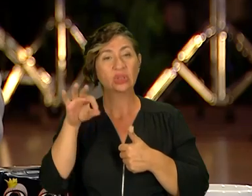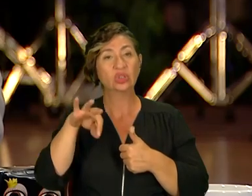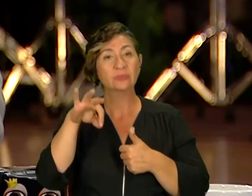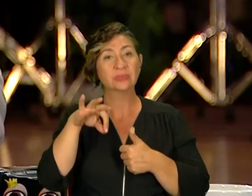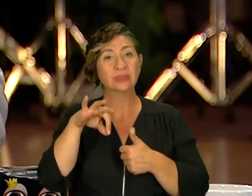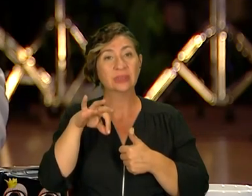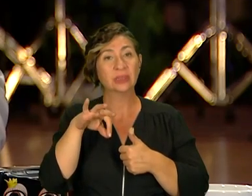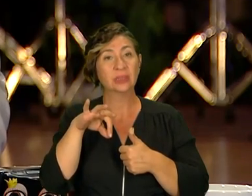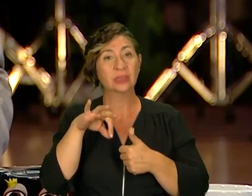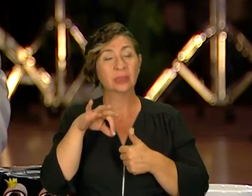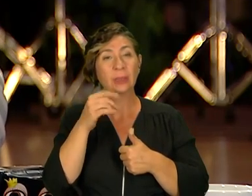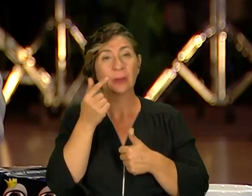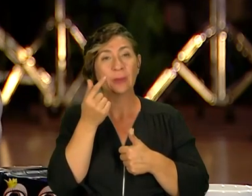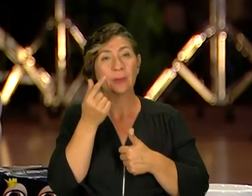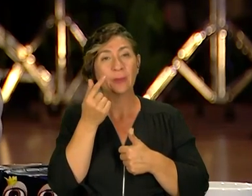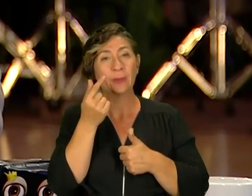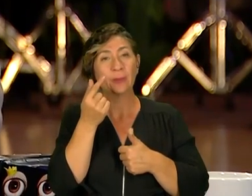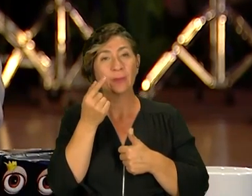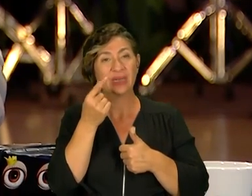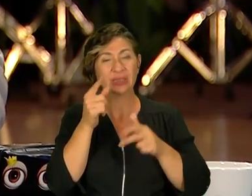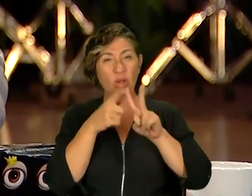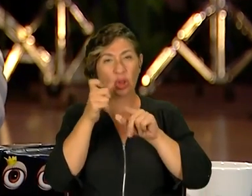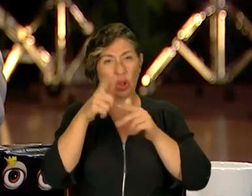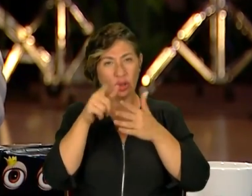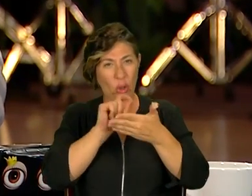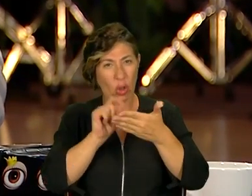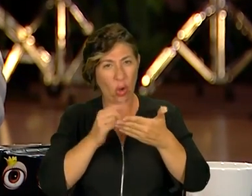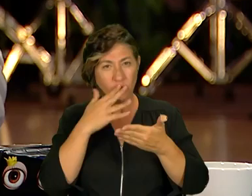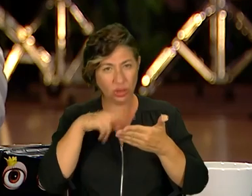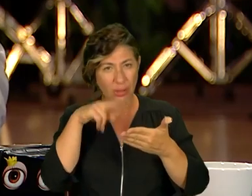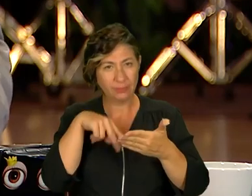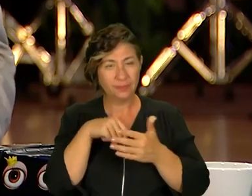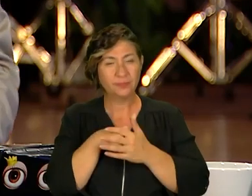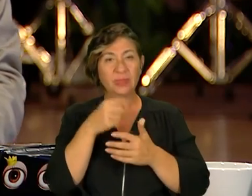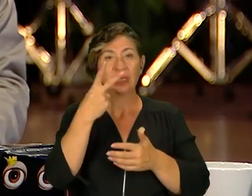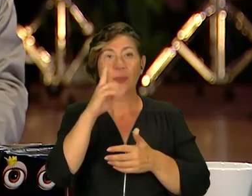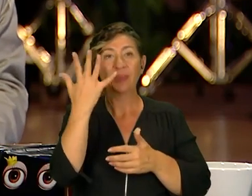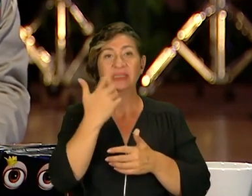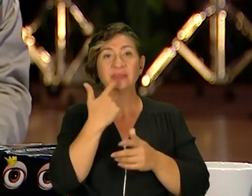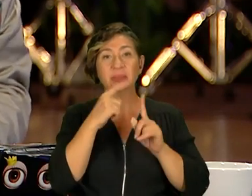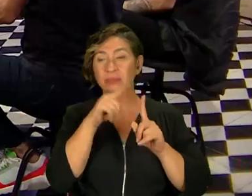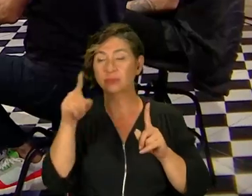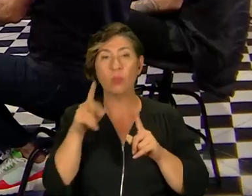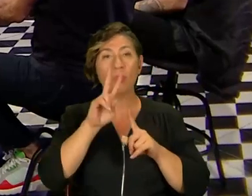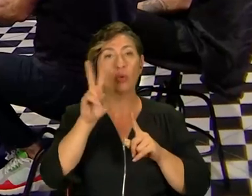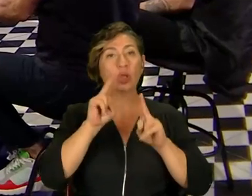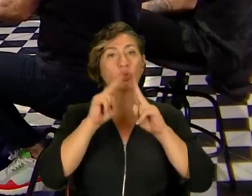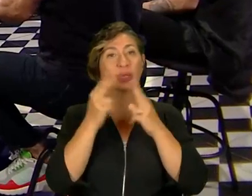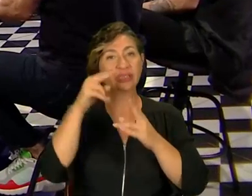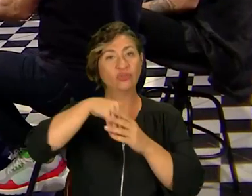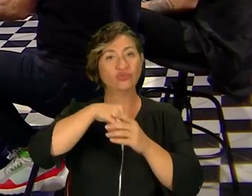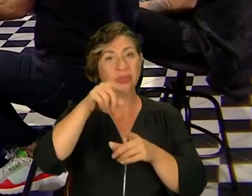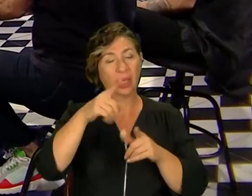Şimdi biraz elimdeki notlardan okuyacağım. 2005 yılından bugüne moda dünyasının